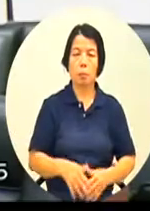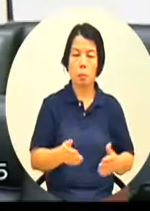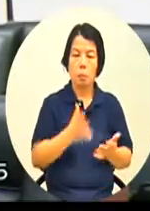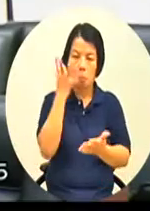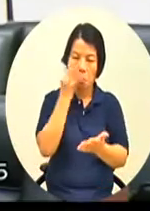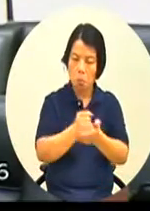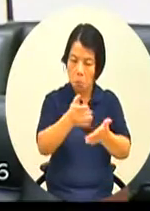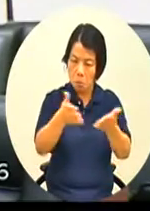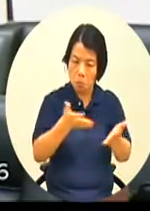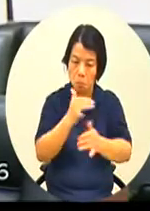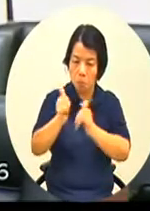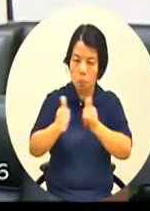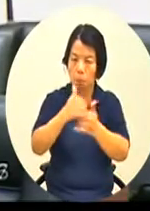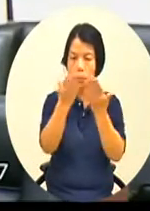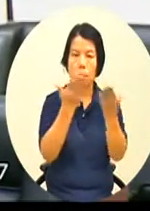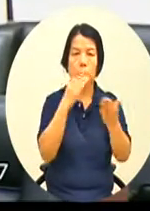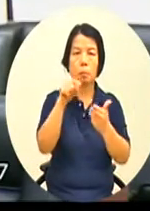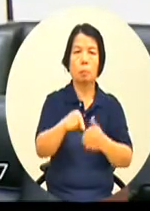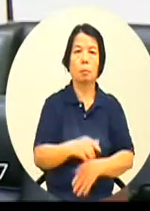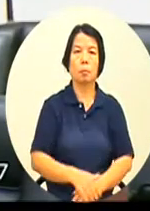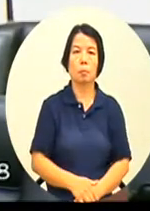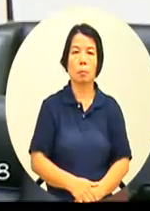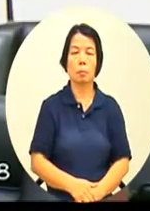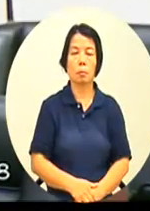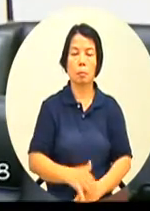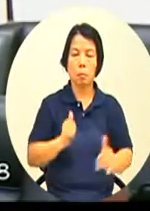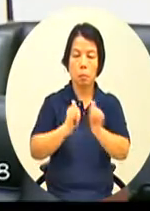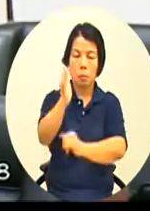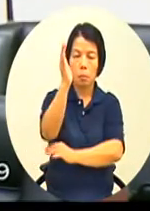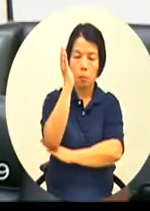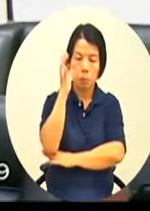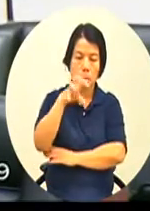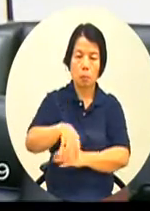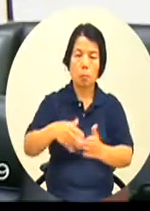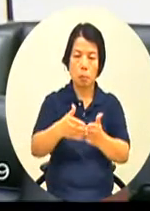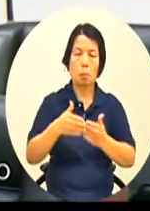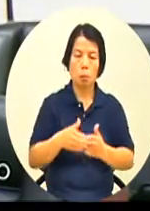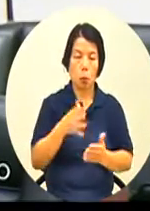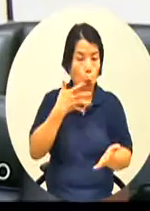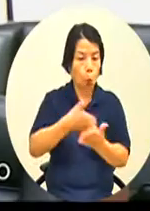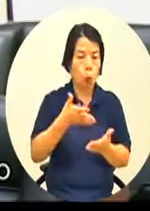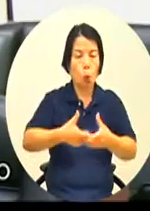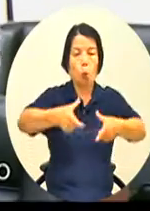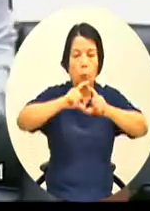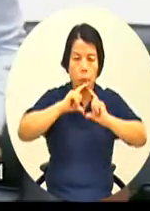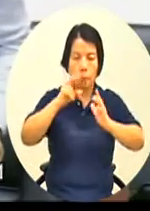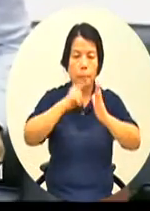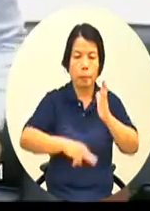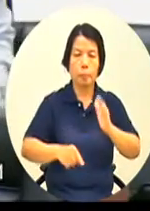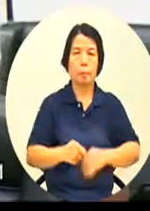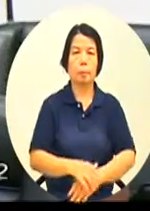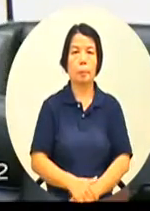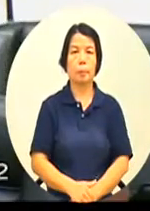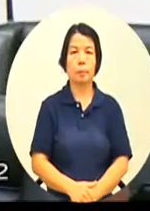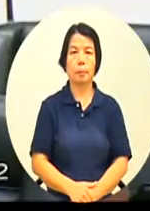也清楚这个议题。那接下来是不是请民政局张局长可以就我刚刚的议题来回应？ 好，局长请